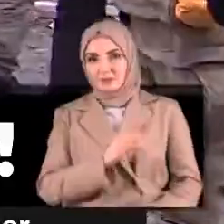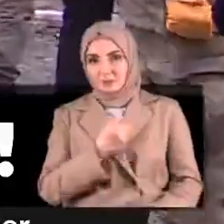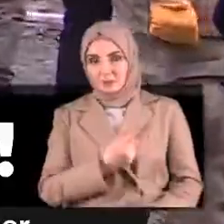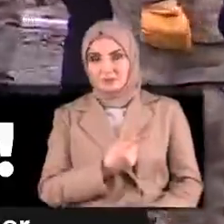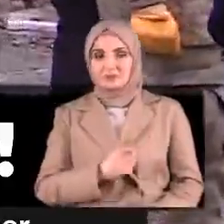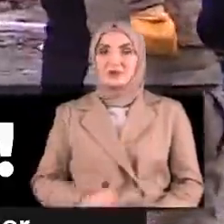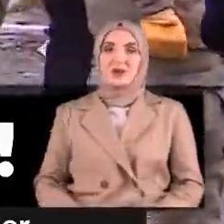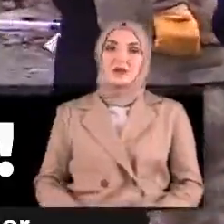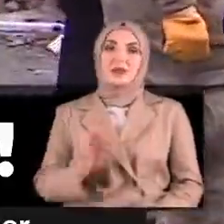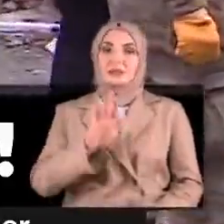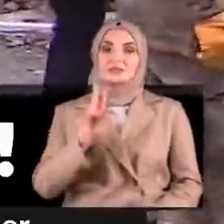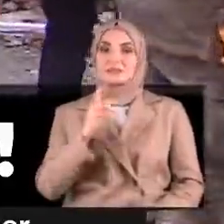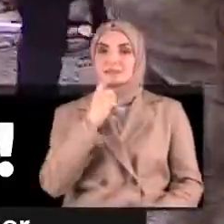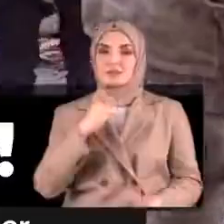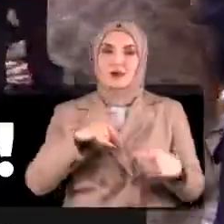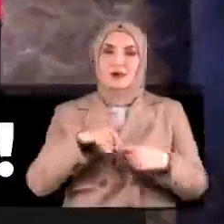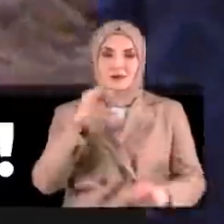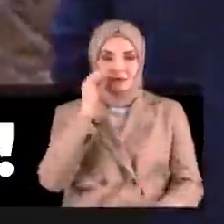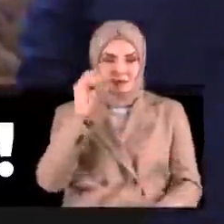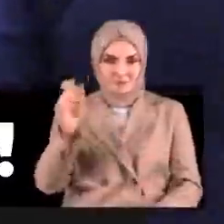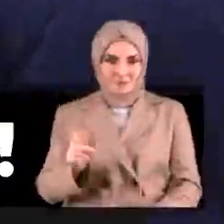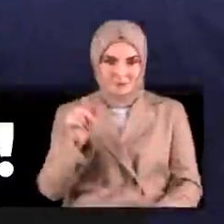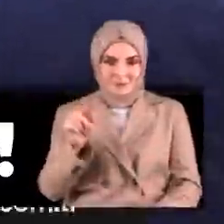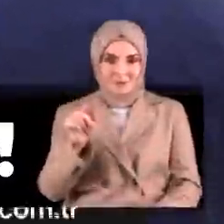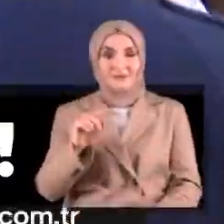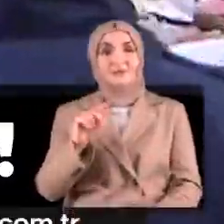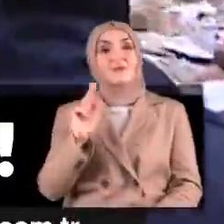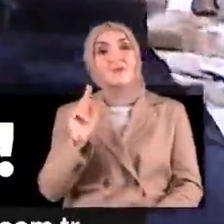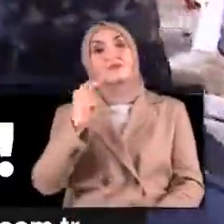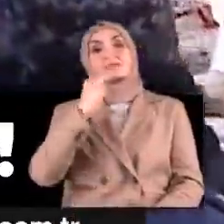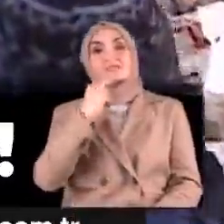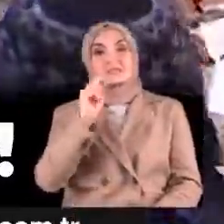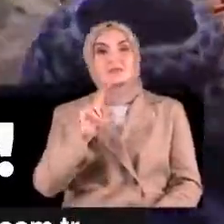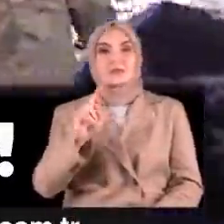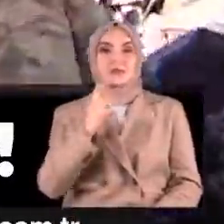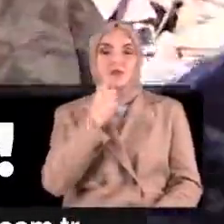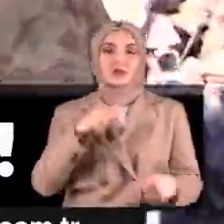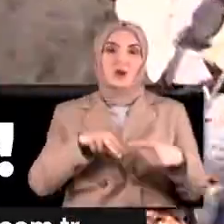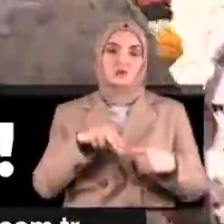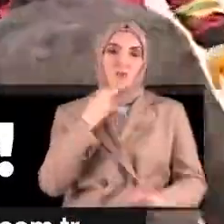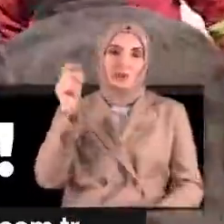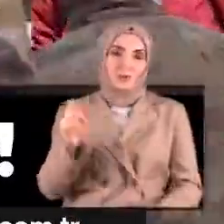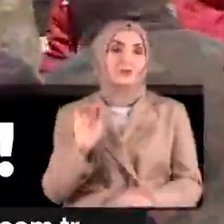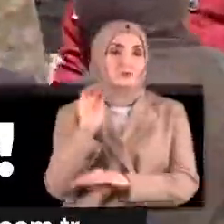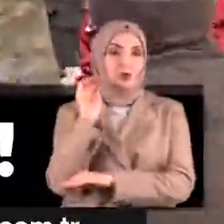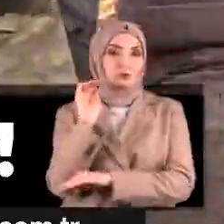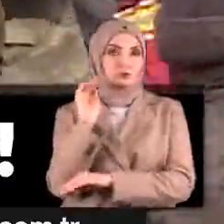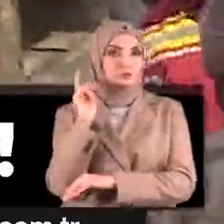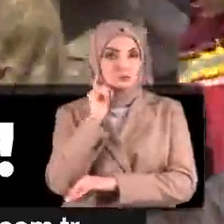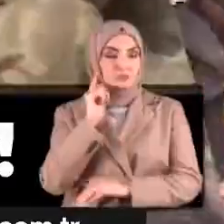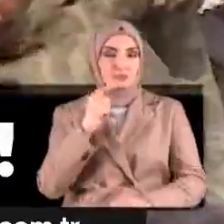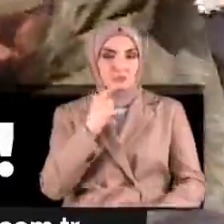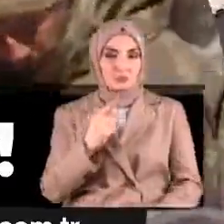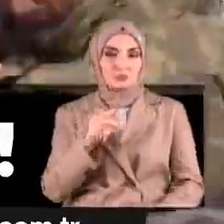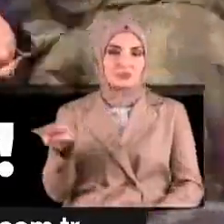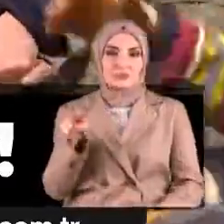gözyaşlara hakim burada. Kızının da yaşadığına dair, 22 yaşındaki Ayşegül Çetin'in de yaşadığına dair bilgiler var. Yan yana bulundular zaten. İlk önce